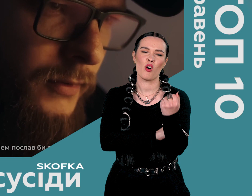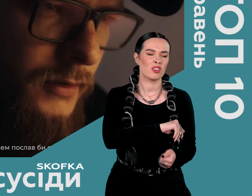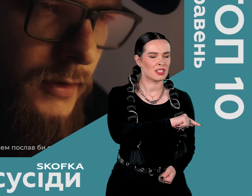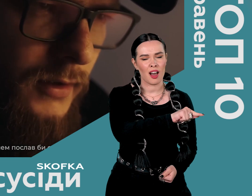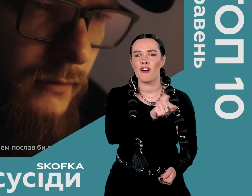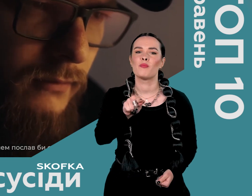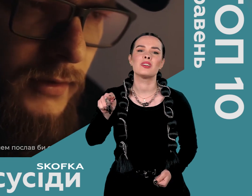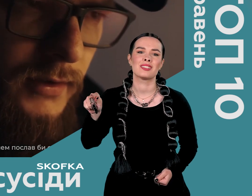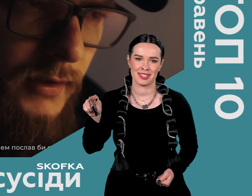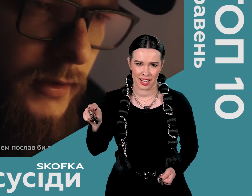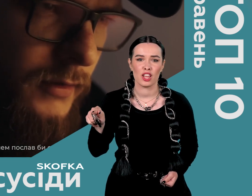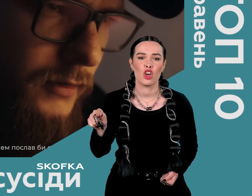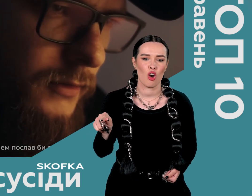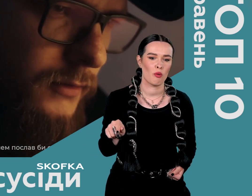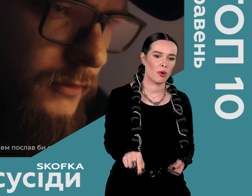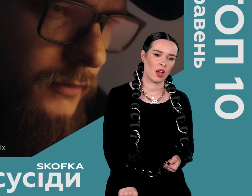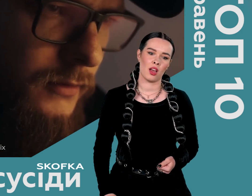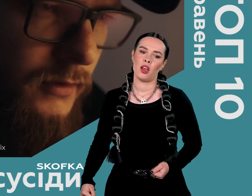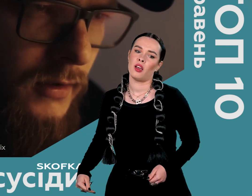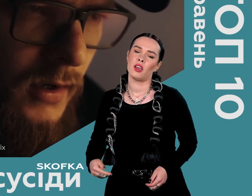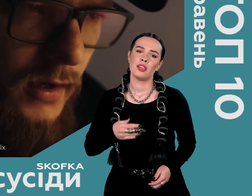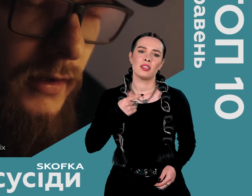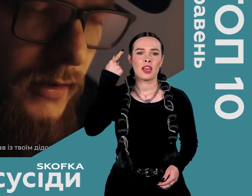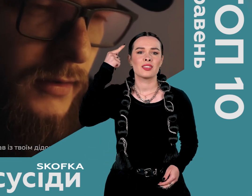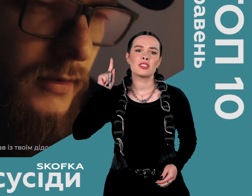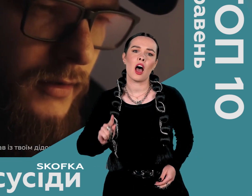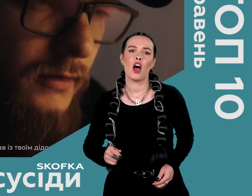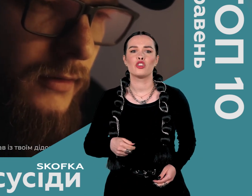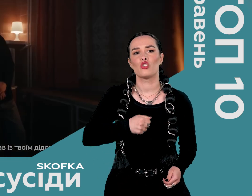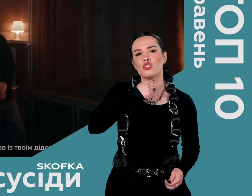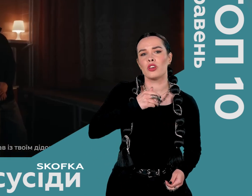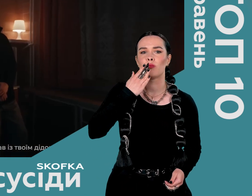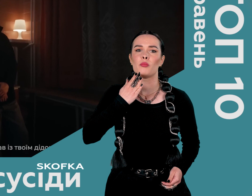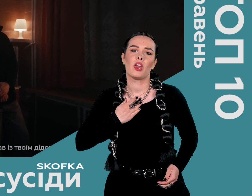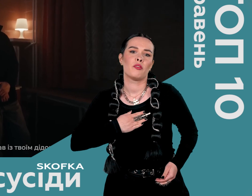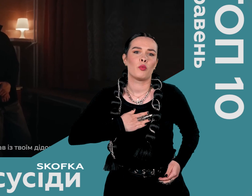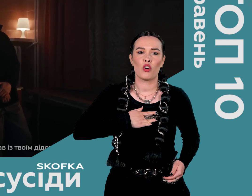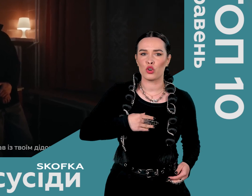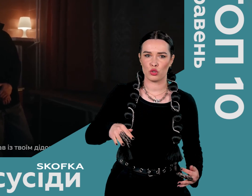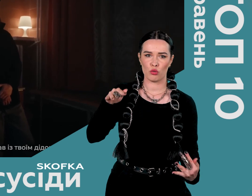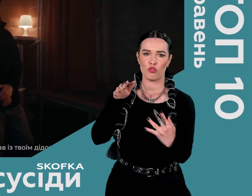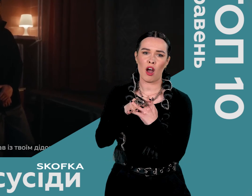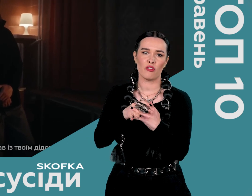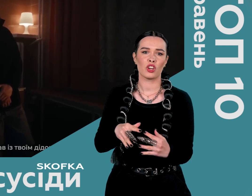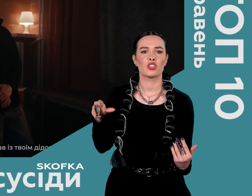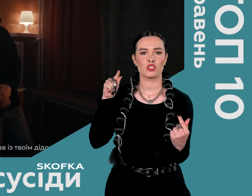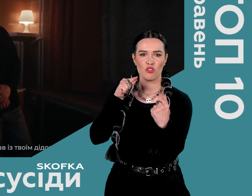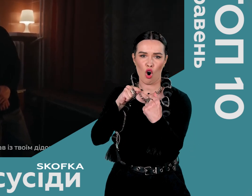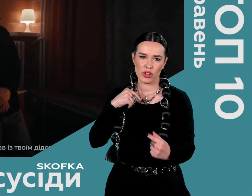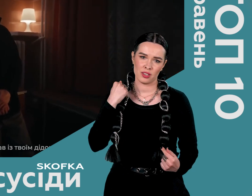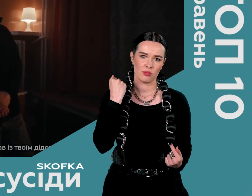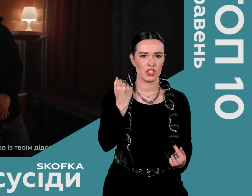кораблем послав би слідом вас всіх. Я знаю, діде мій воював